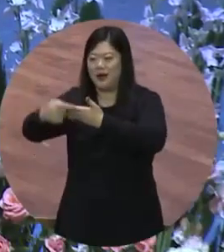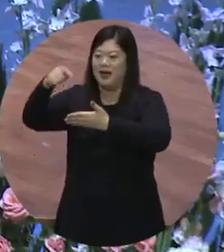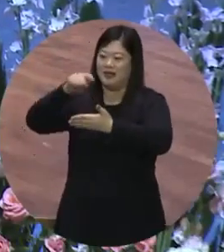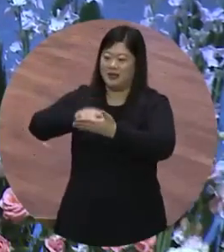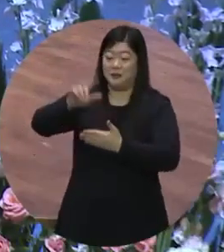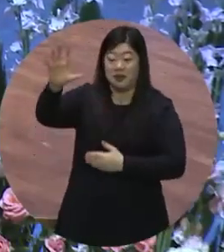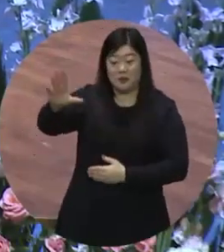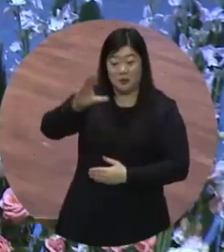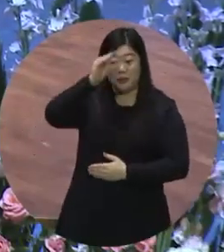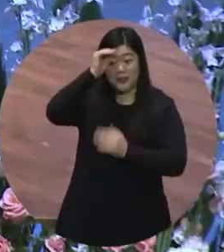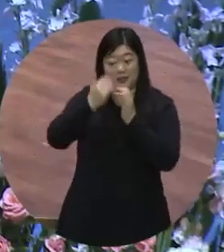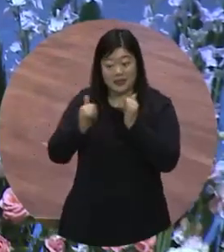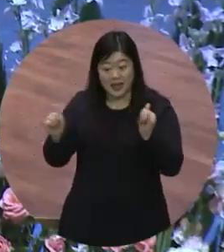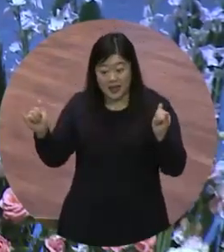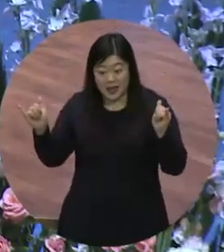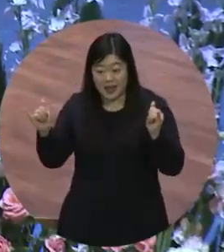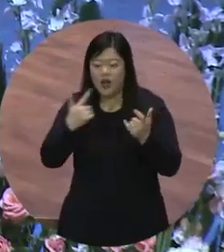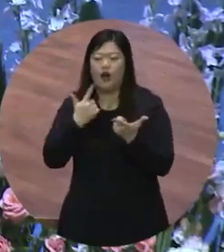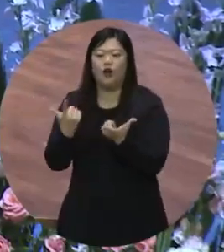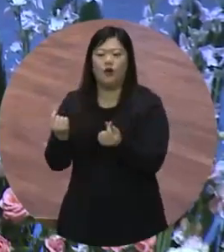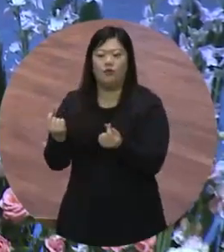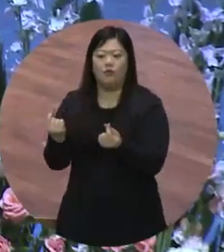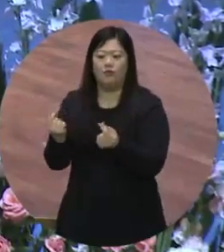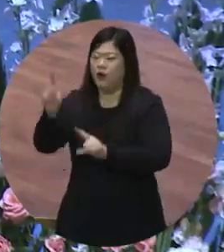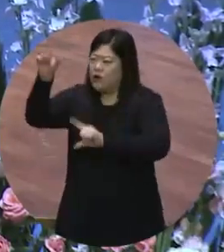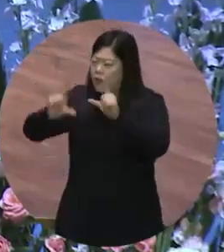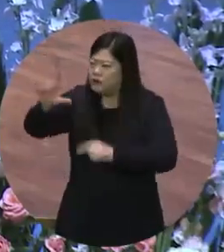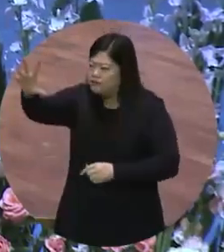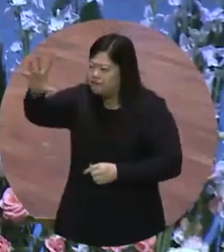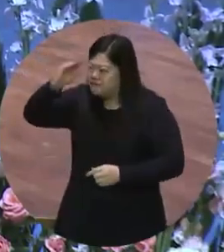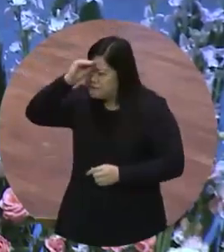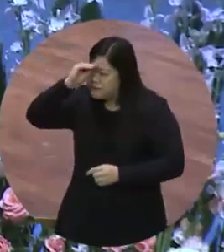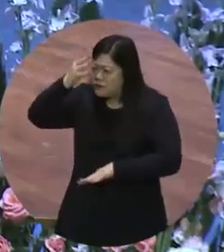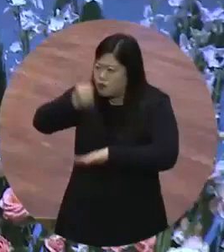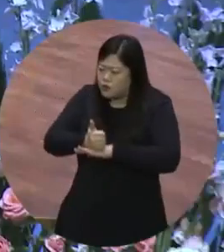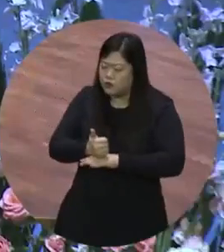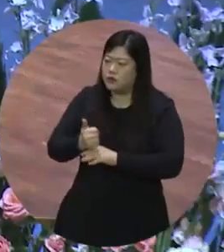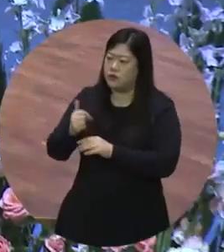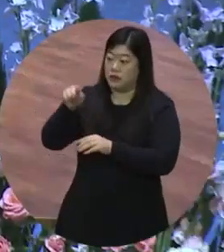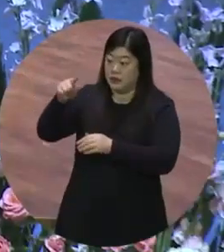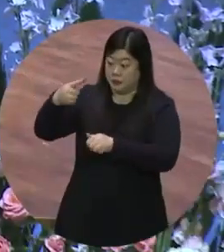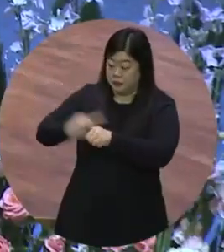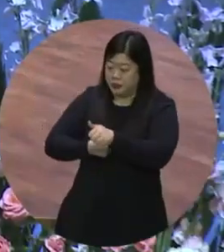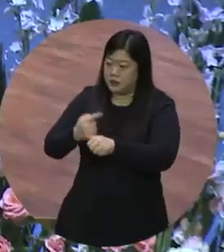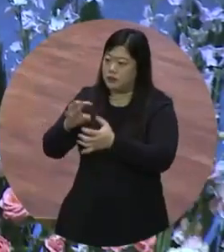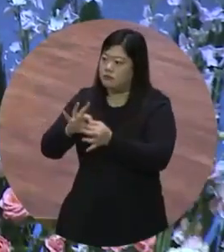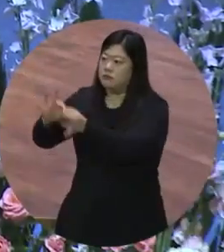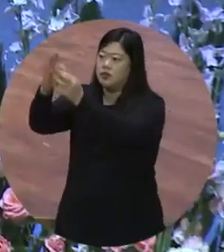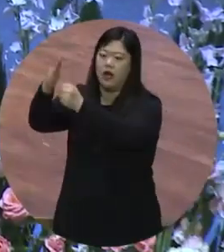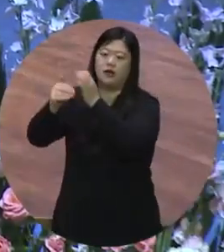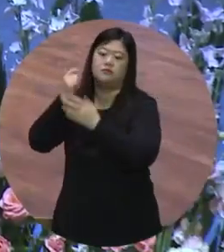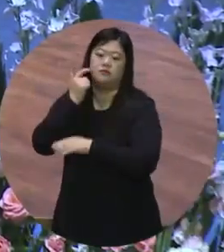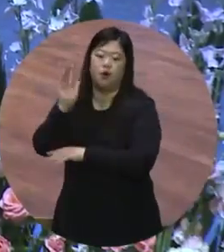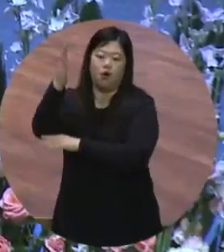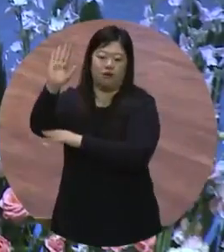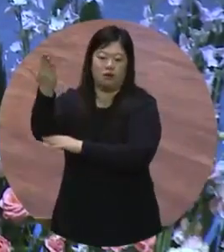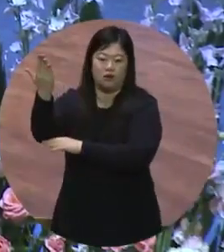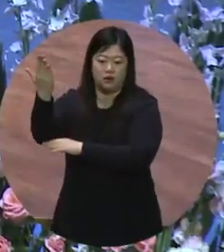예수님의 삶을 따라가는, 그래야 하나님 일을 영화롭게 하는 것이고 그것이 정말